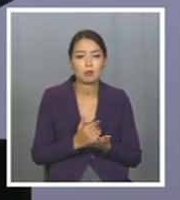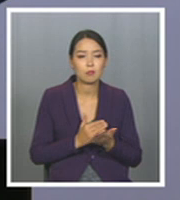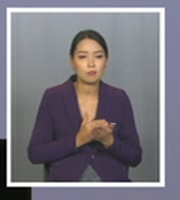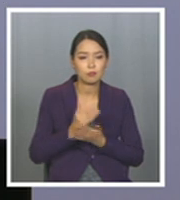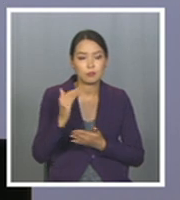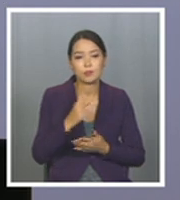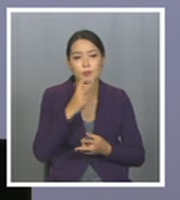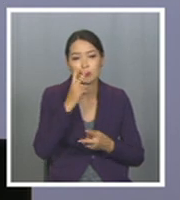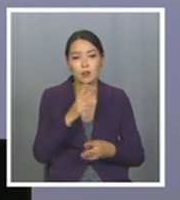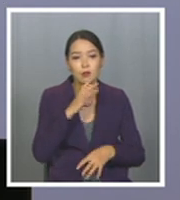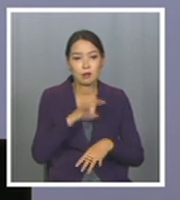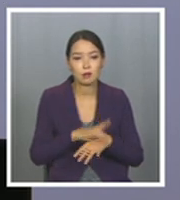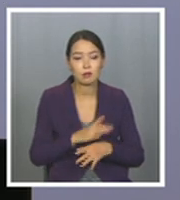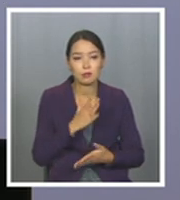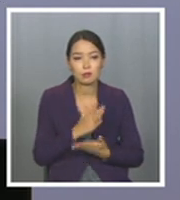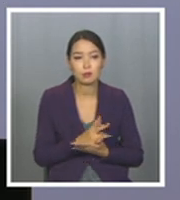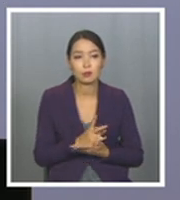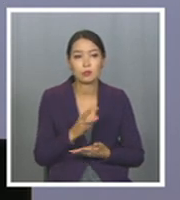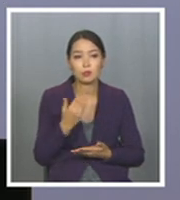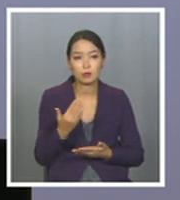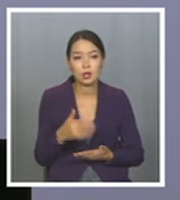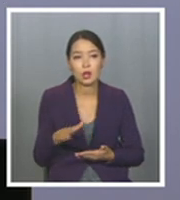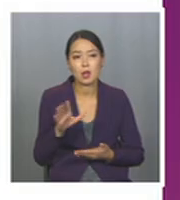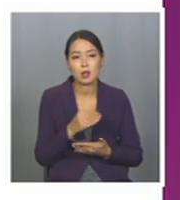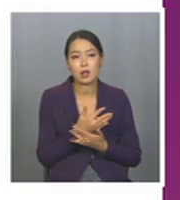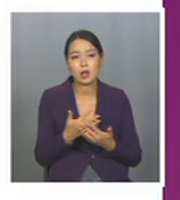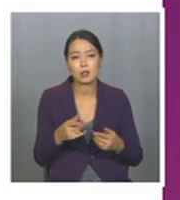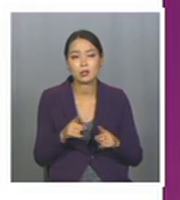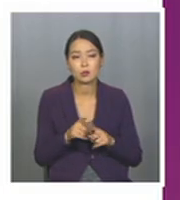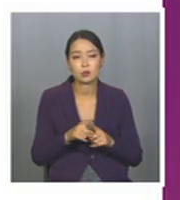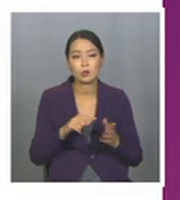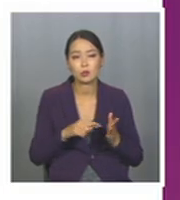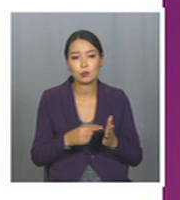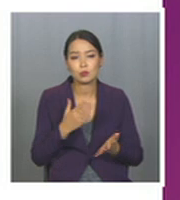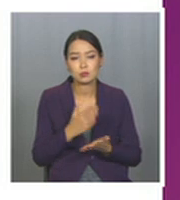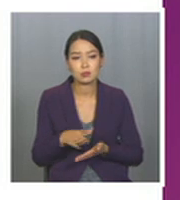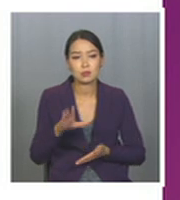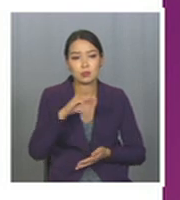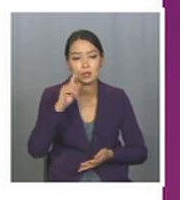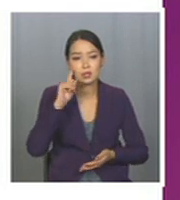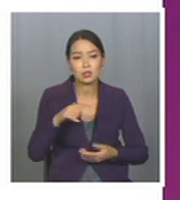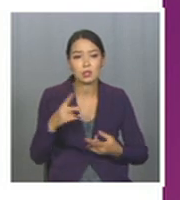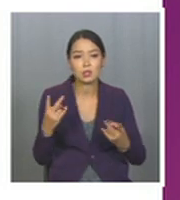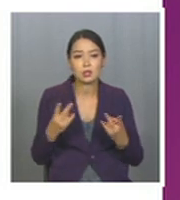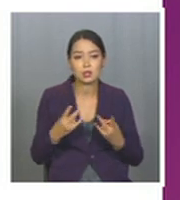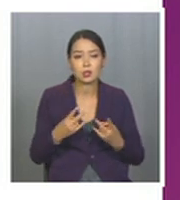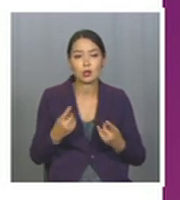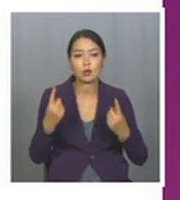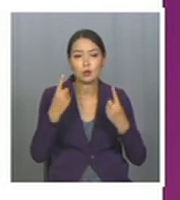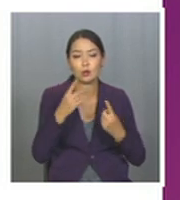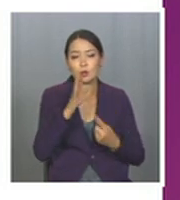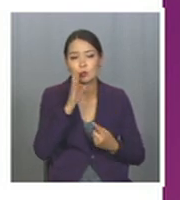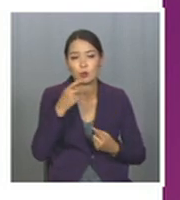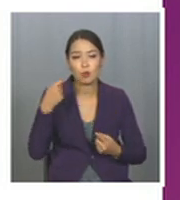айғақтайды. Бірақ біз әр нәрседен салдар іздей білуіміз қажет ақ. Иә, расымен де Ұлы Отан соғысында кеңес қоғамы